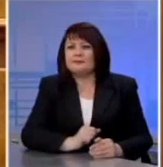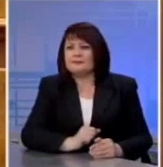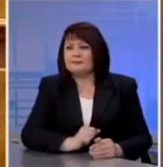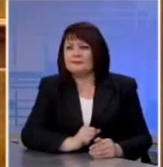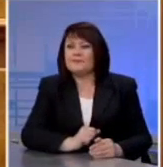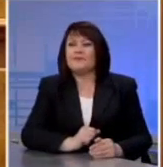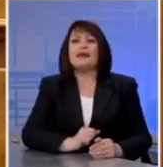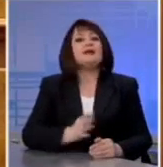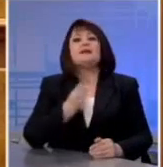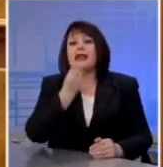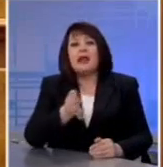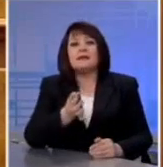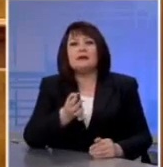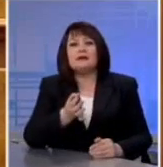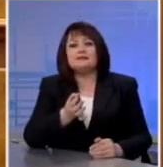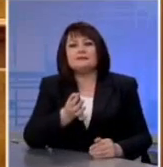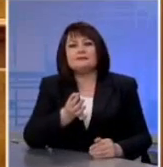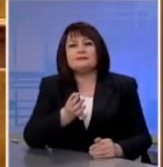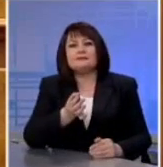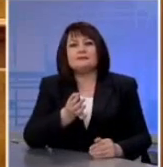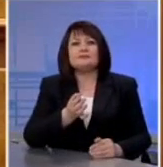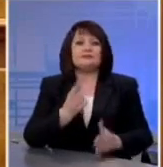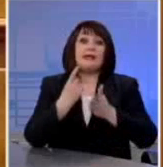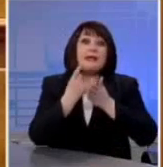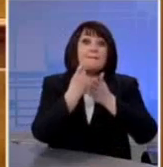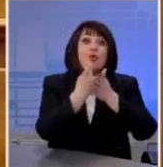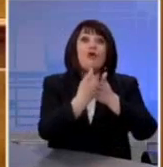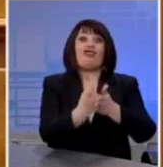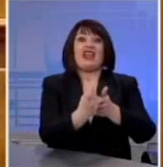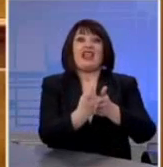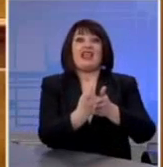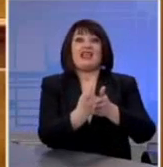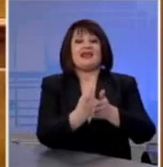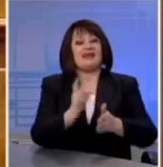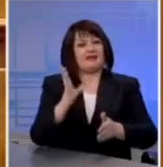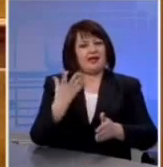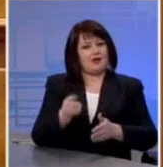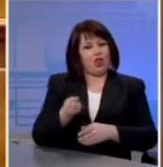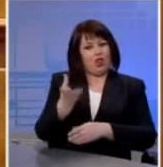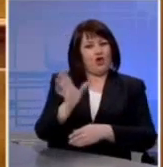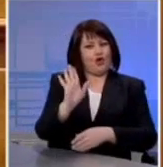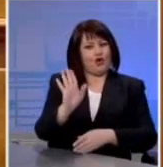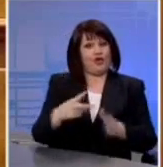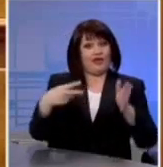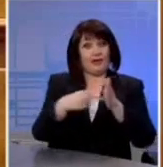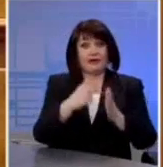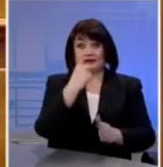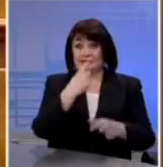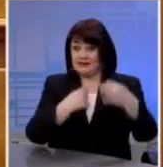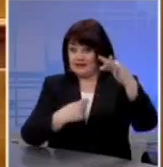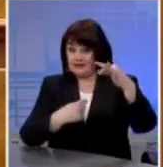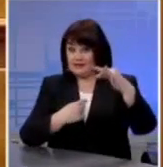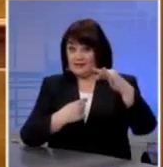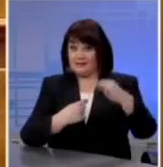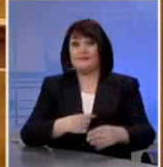Τους λένε ότι για τα υποβρύχια, σας έχω ένα δώρο εδώ, 2001, με το